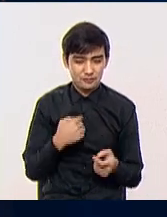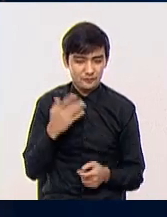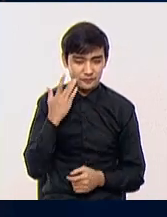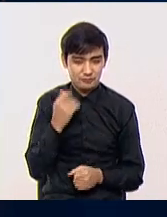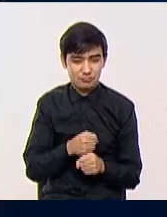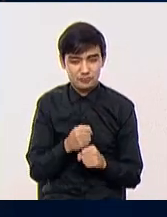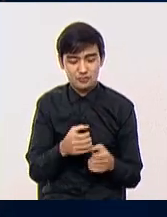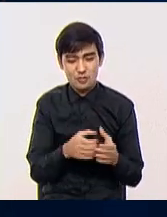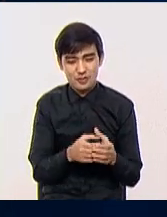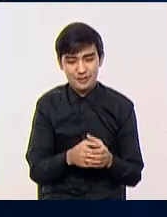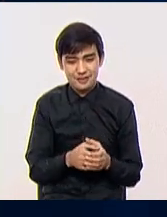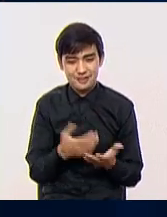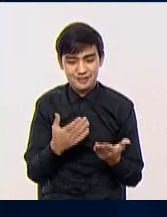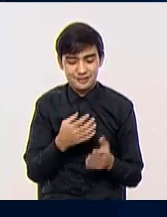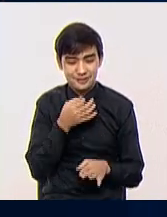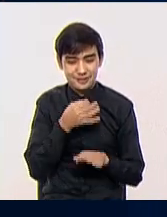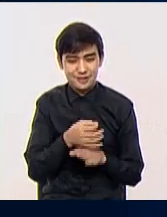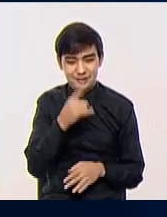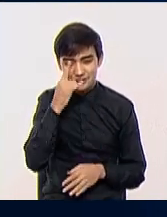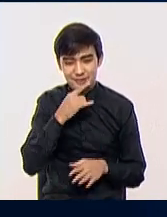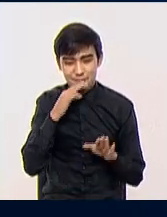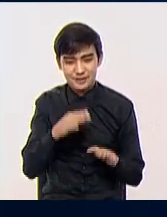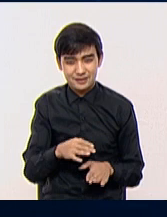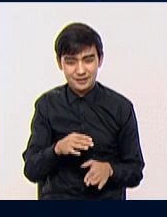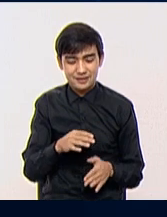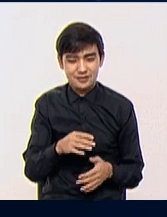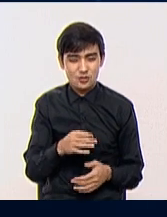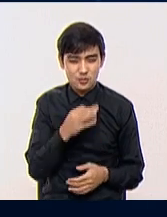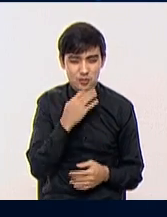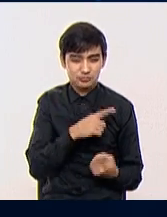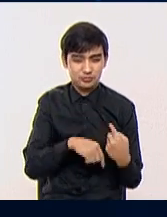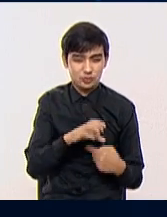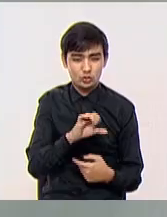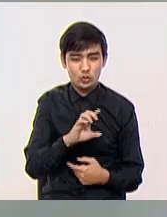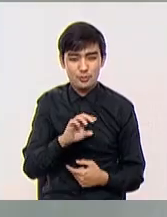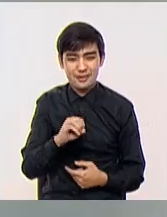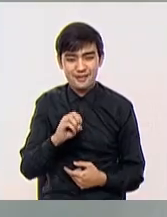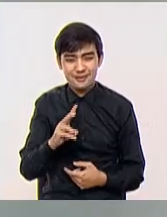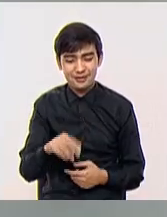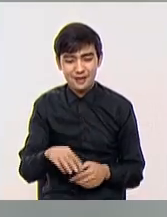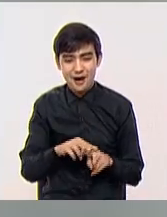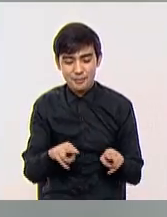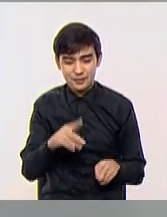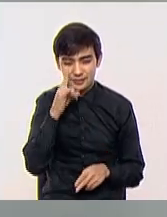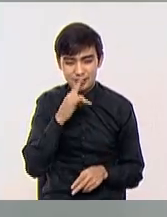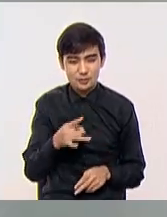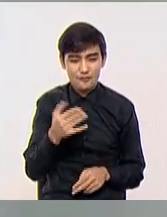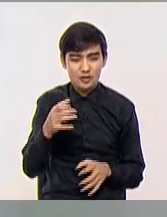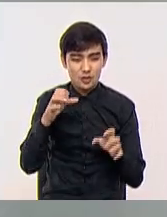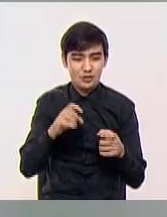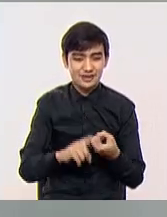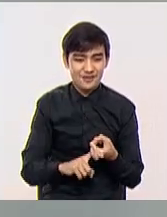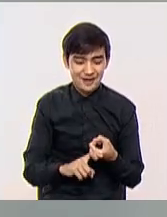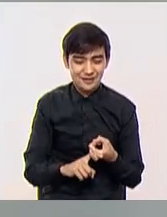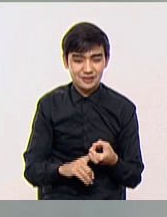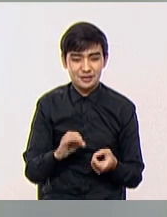ететін компанияларды айтатын болса, Қазақстандағы кез келген кәсіпкерлер субъект секілді, олар Қазақстан Республикасы заңнамасының